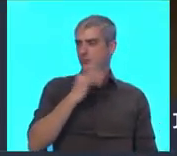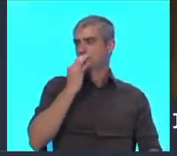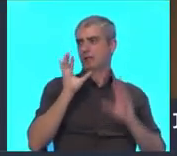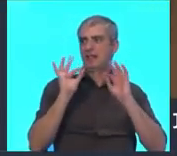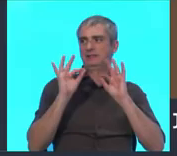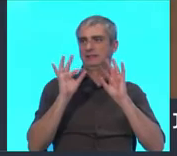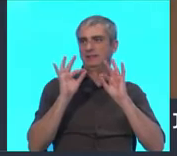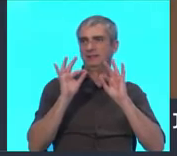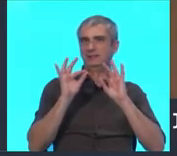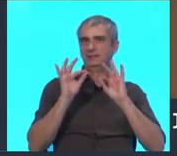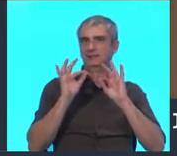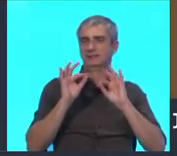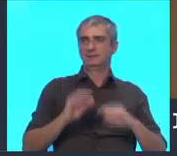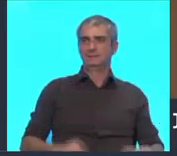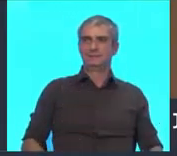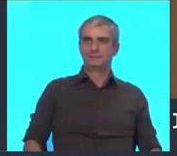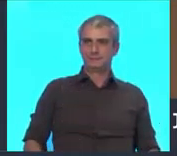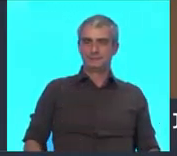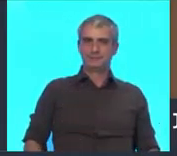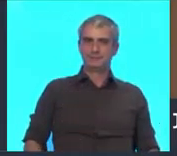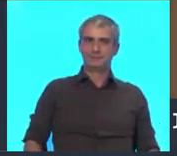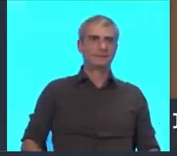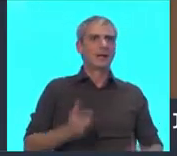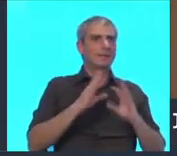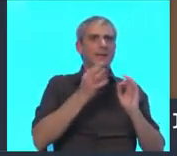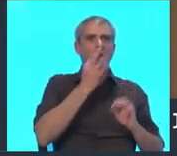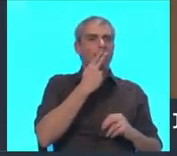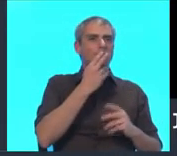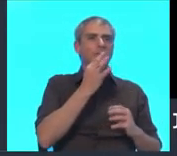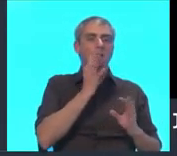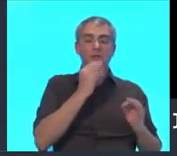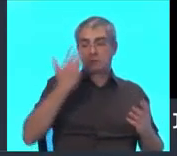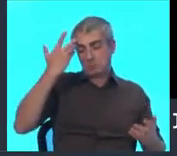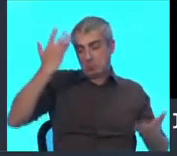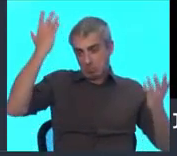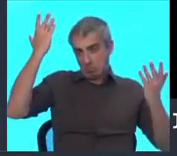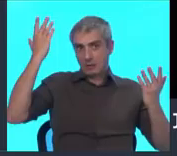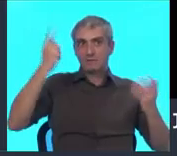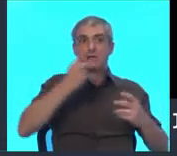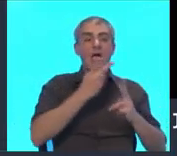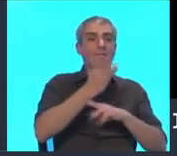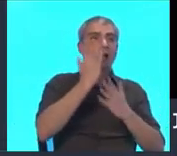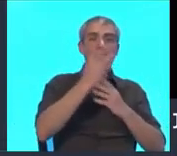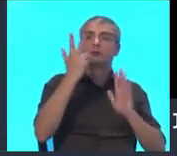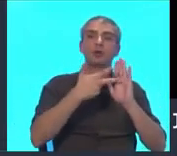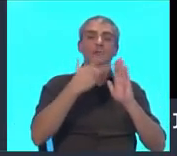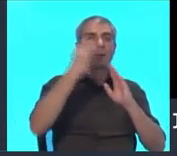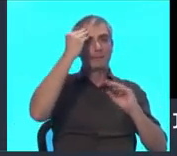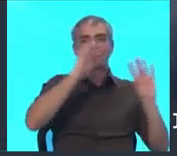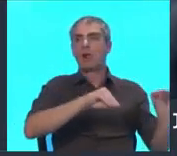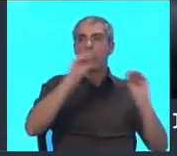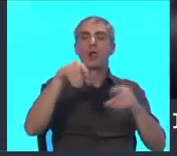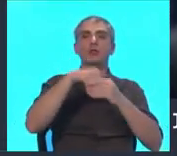איך אתכם נאשר בגיל 10? אני ערף. היא עברה שלושה בתי ספר בשנה